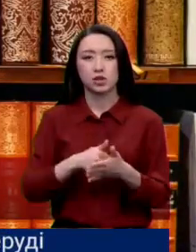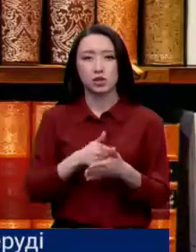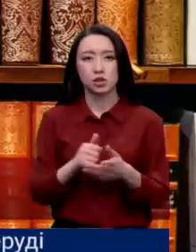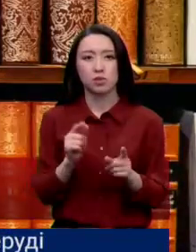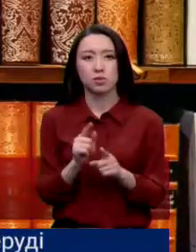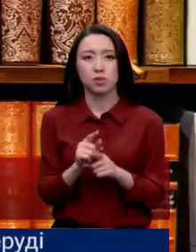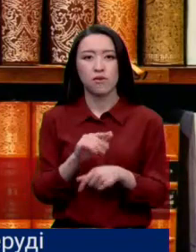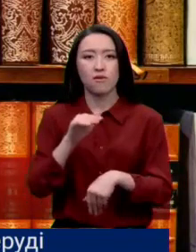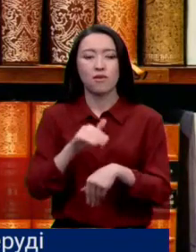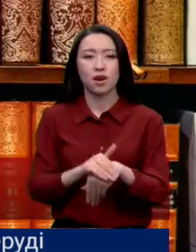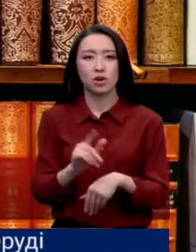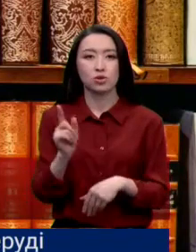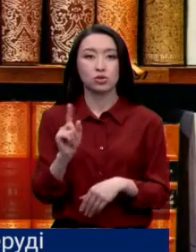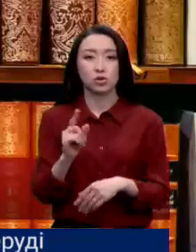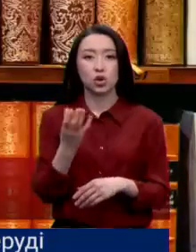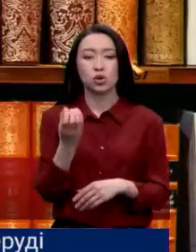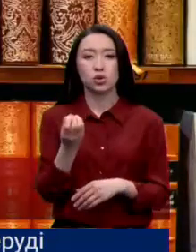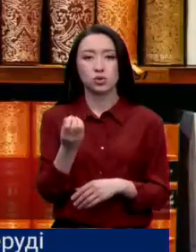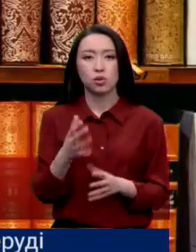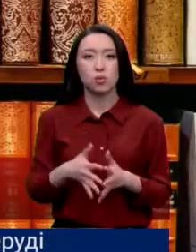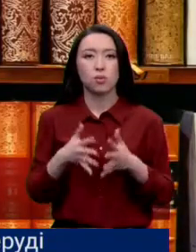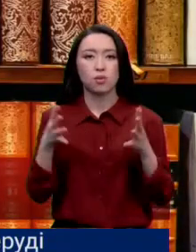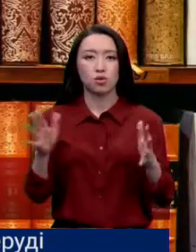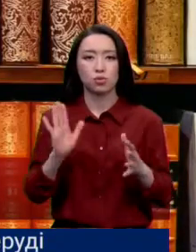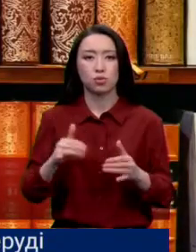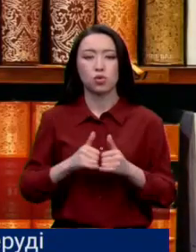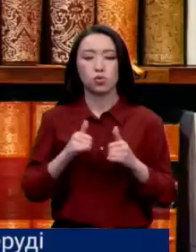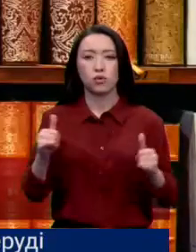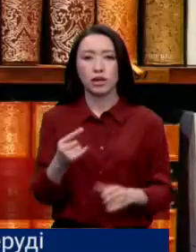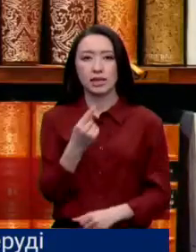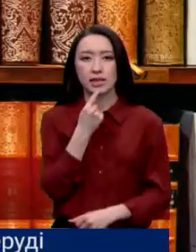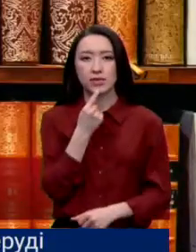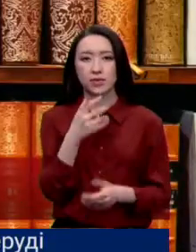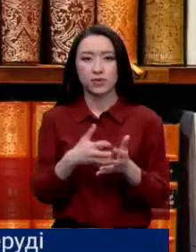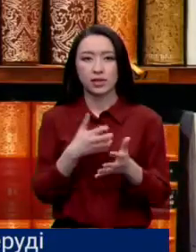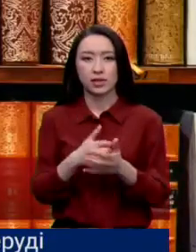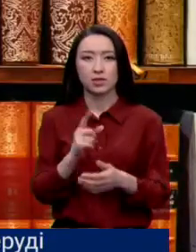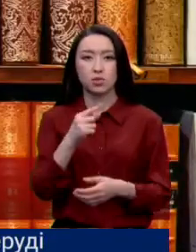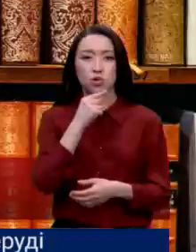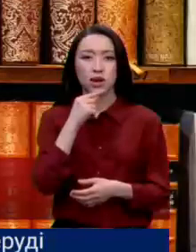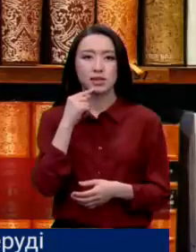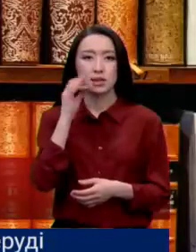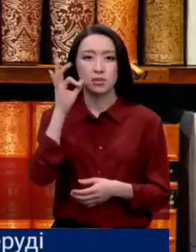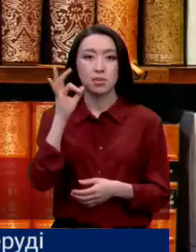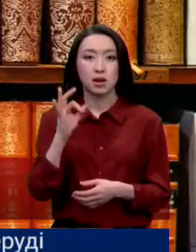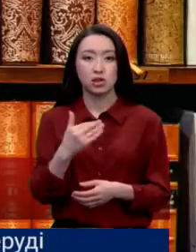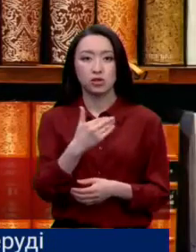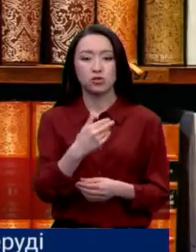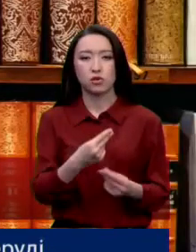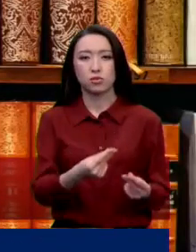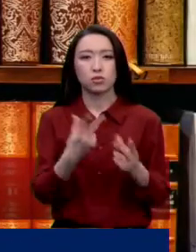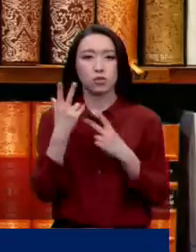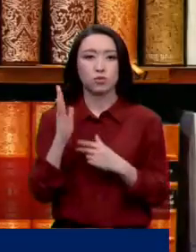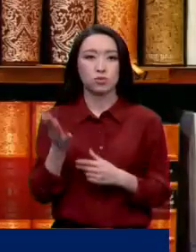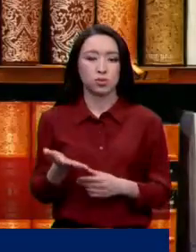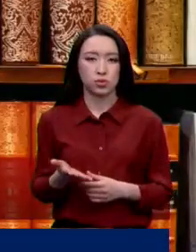дополнительным фактором, который еще больше увеличит дефицит, так как россияне какой-то процент с нашего рынка вытащат, чего раньше